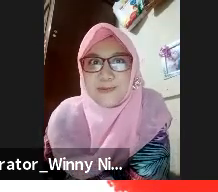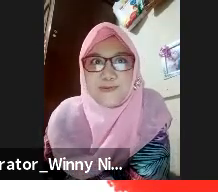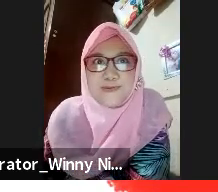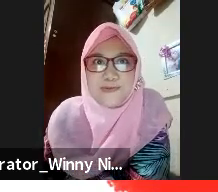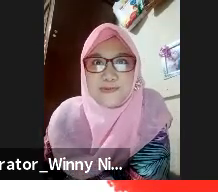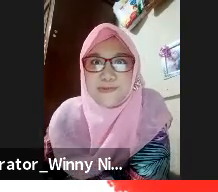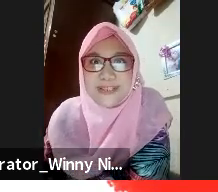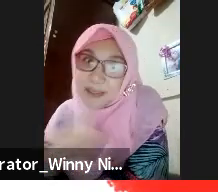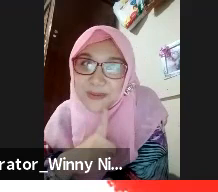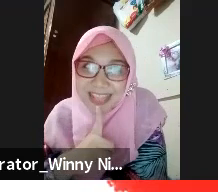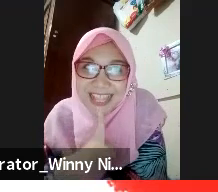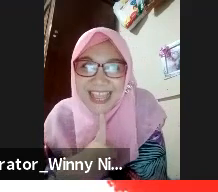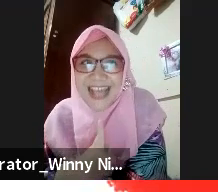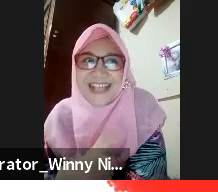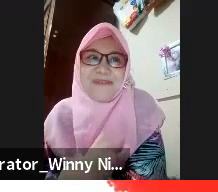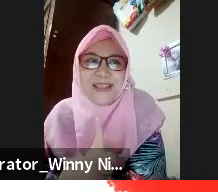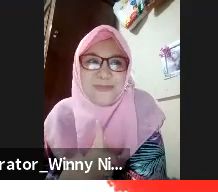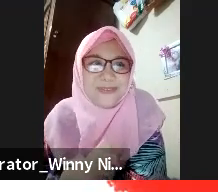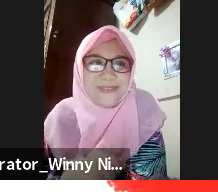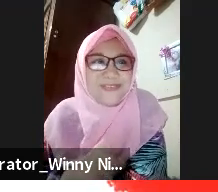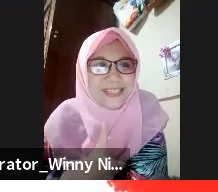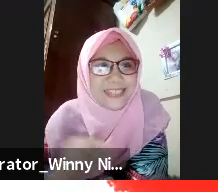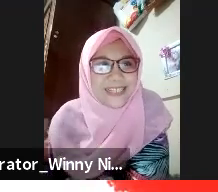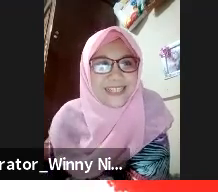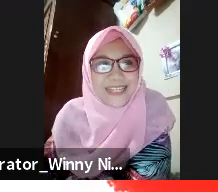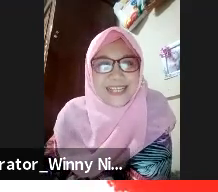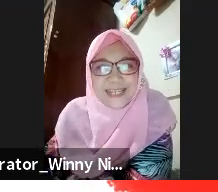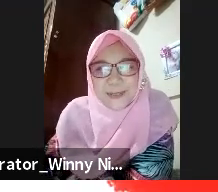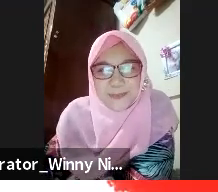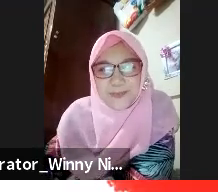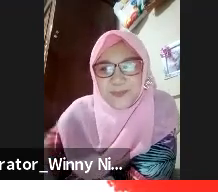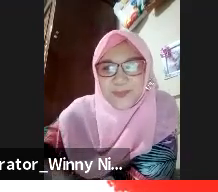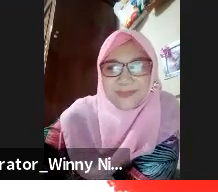Kita tunggu 1 menit lagi ya, Bapak Ibu.